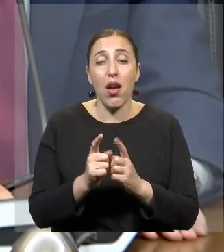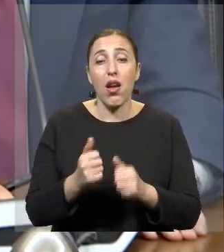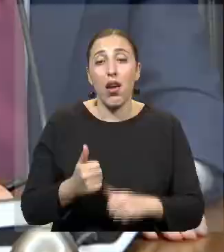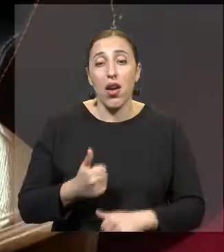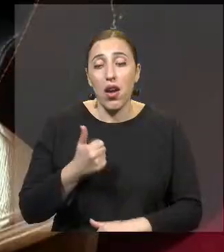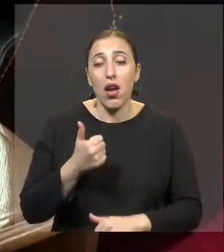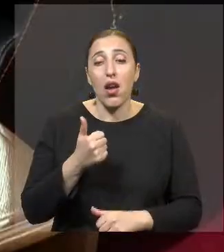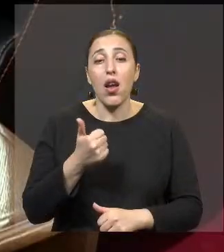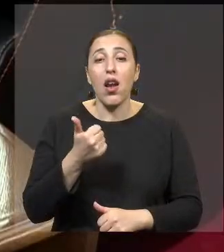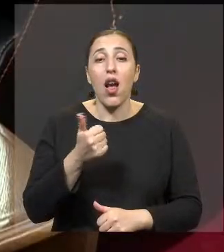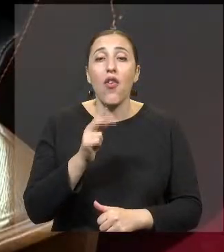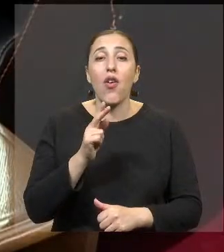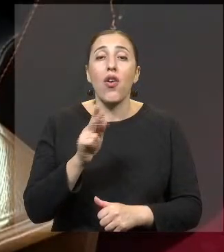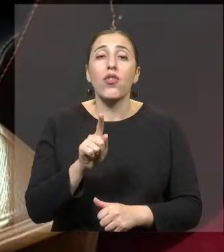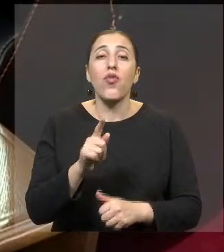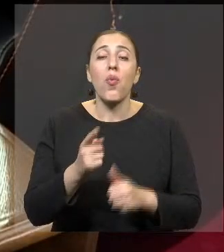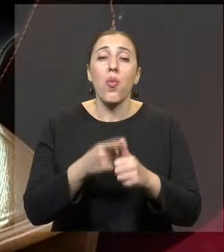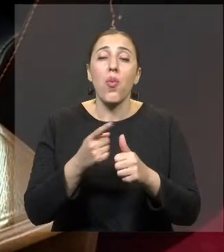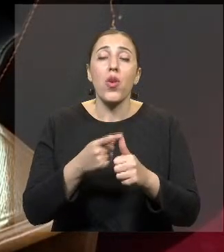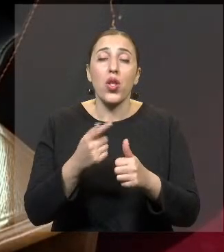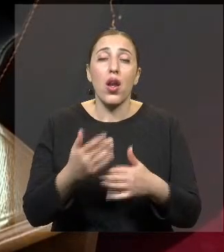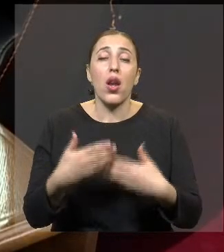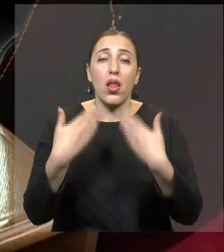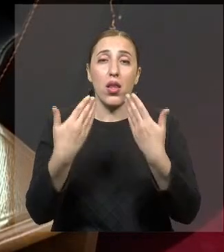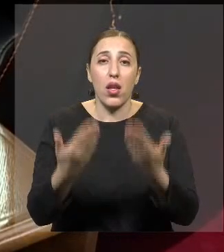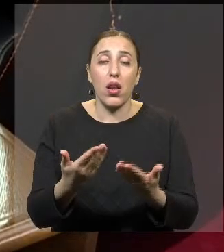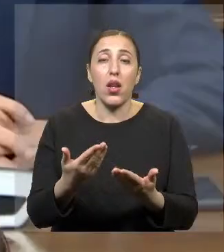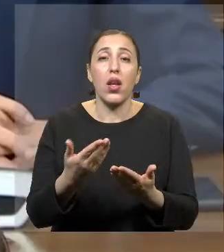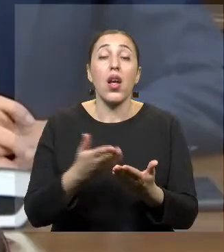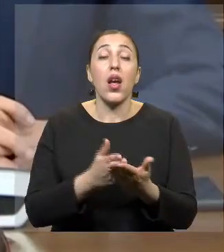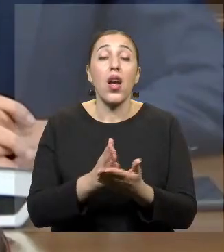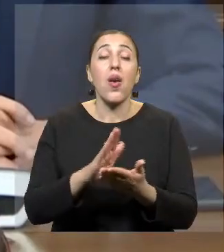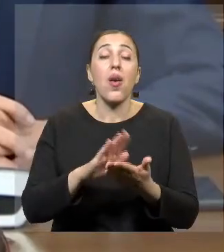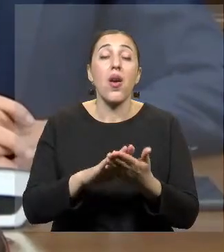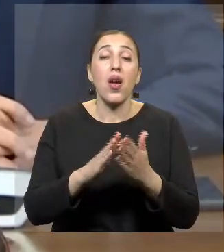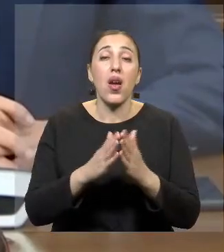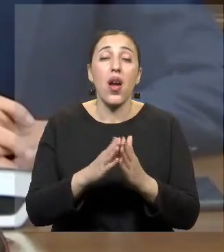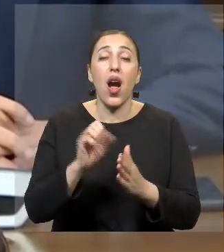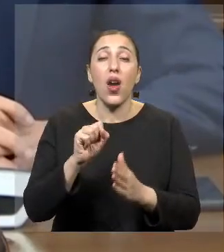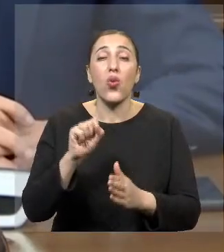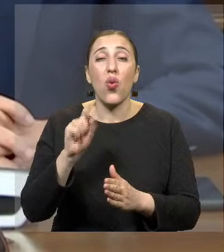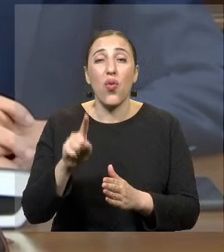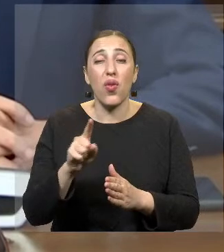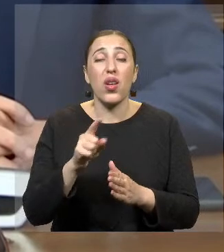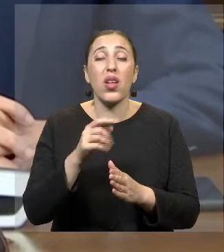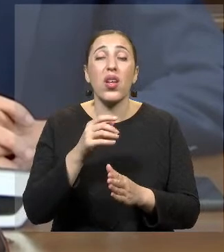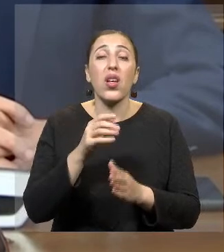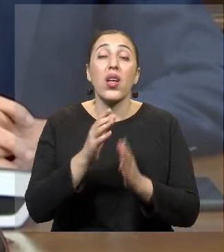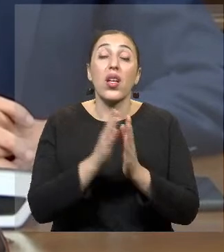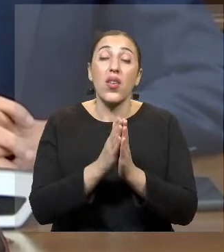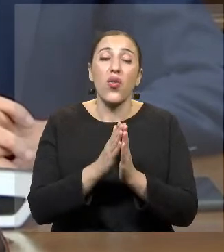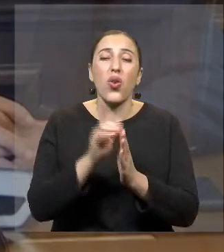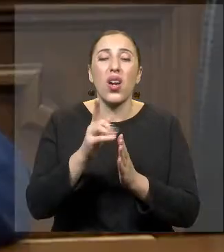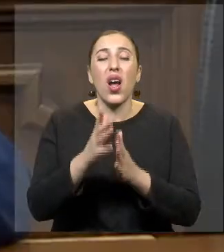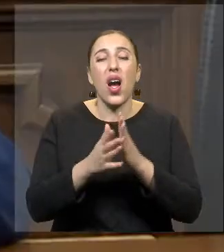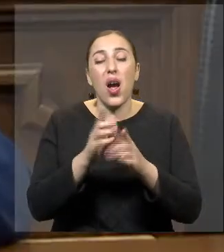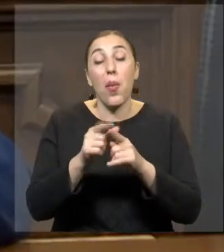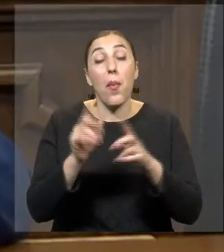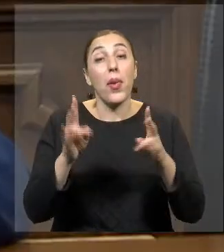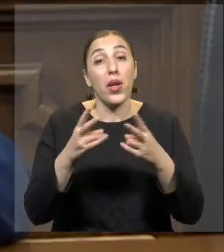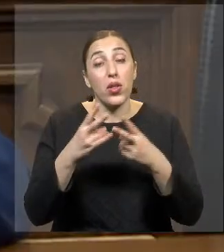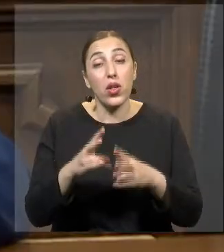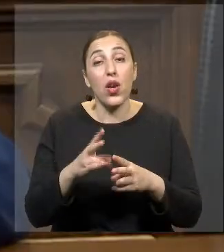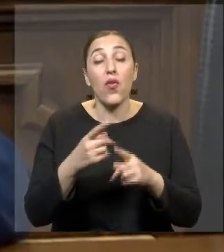կոչում։ Կպը խմբակթյան քարտուղար արդուր Հովանիսյանն էլ հորդորես չվերարտադրել արշակ կարապետյանի մեղադրանքները, կանի որ նա իր